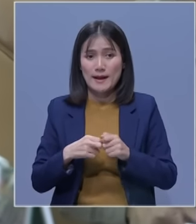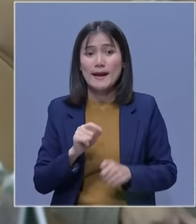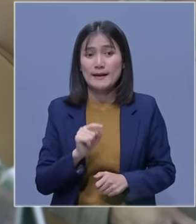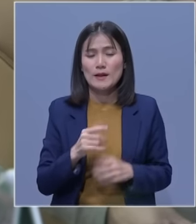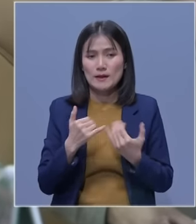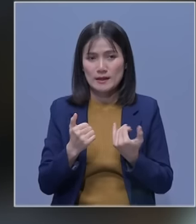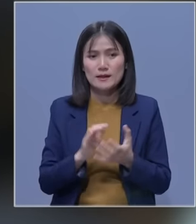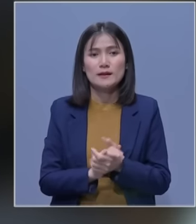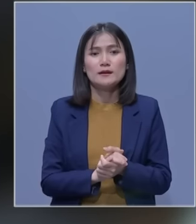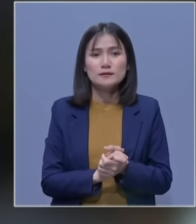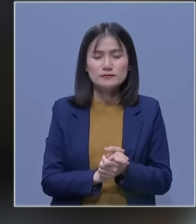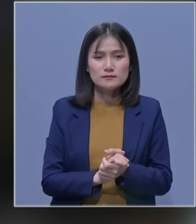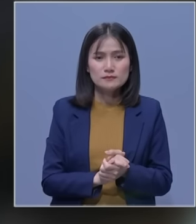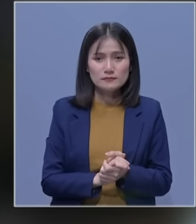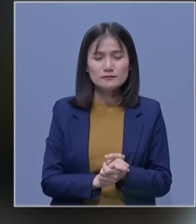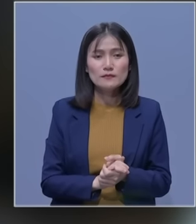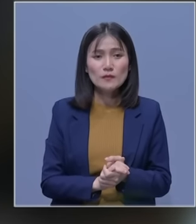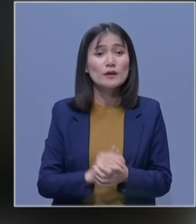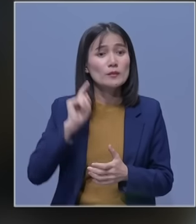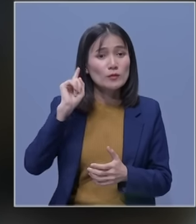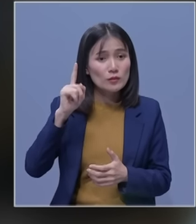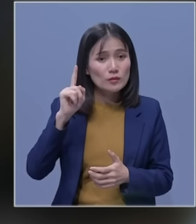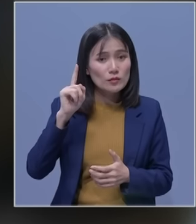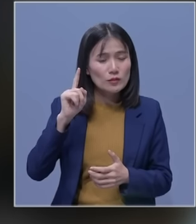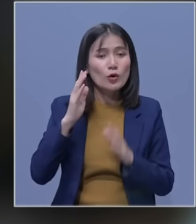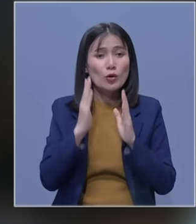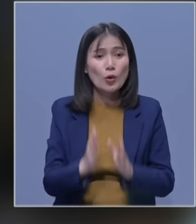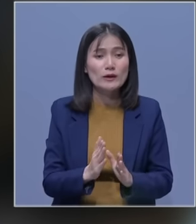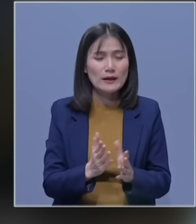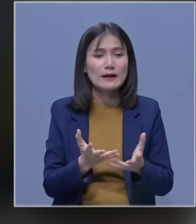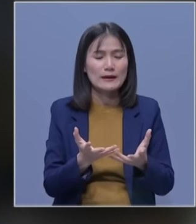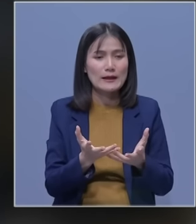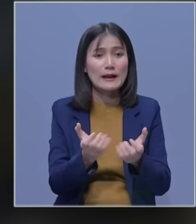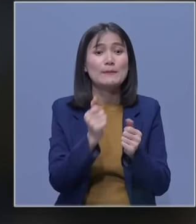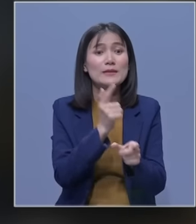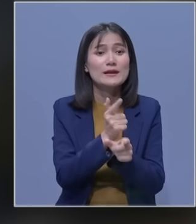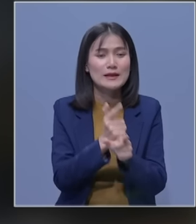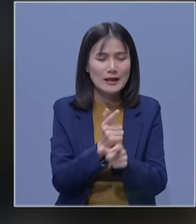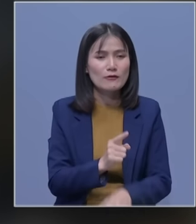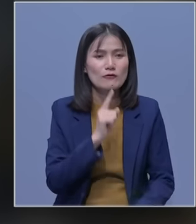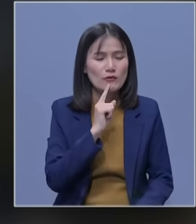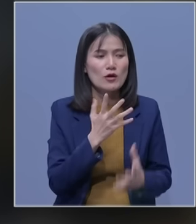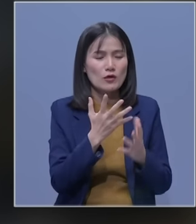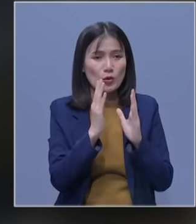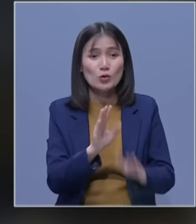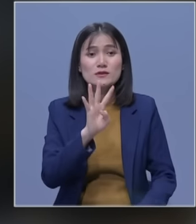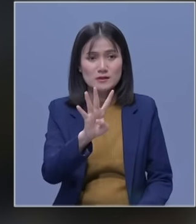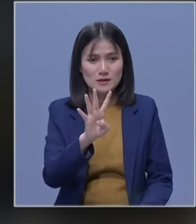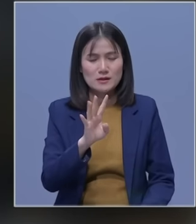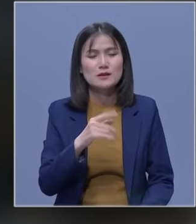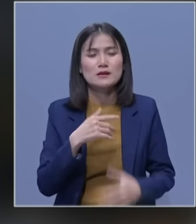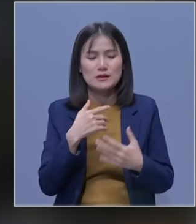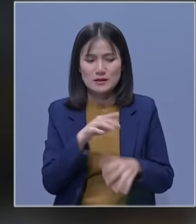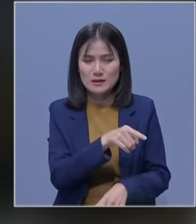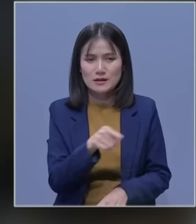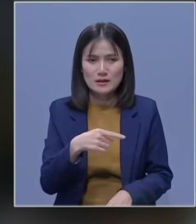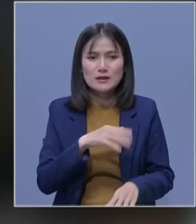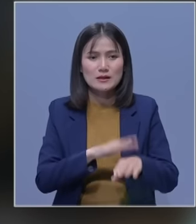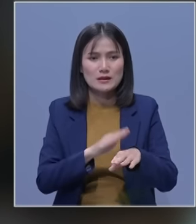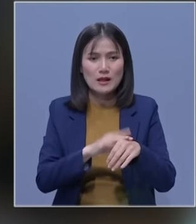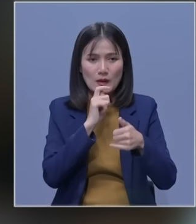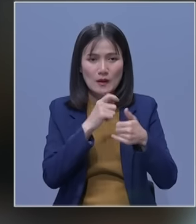สอบฝ่ายผู้รับจ้างเลี้ยงเด็กแล้ว4ปากเบื้องต้นแจ้งข้อหานางสาวรัตนาพรและนายทรัพย์สิน2สามีภรรยา